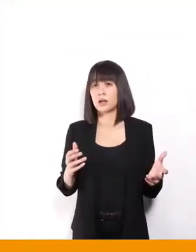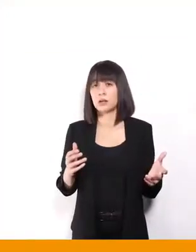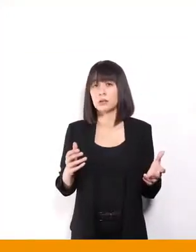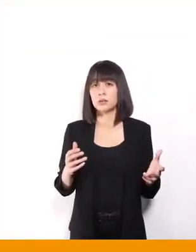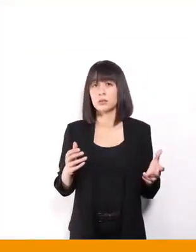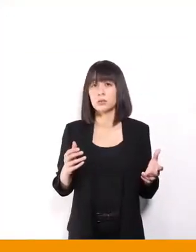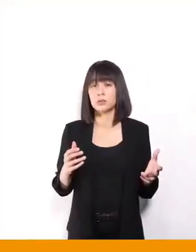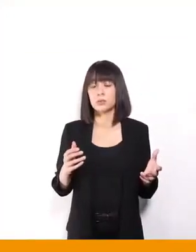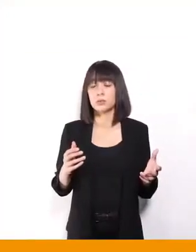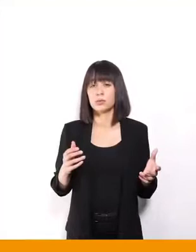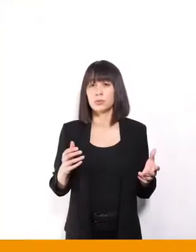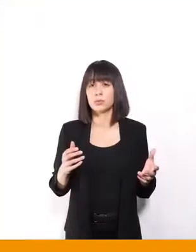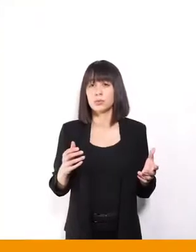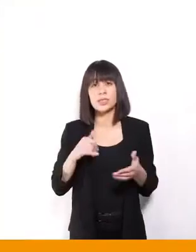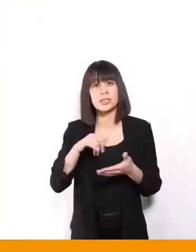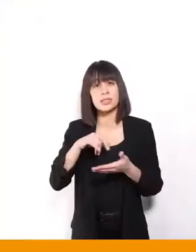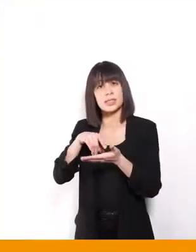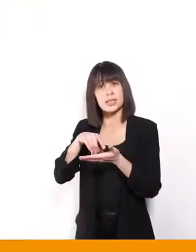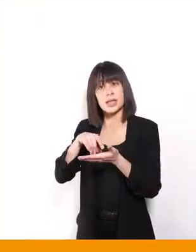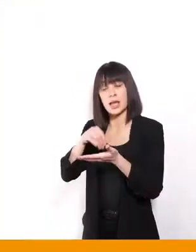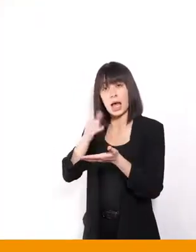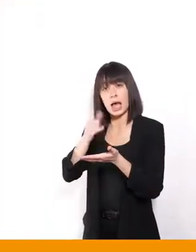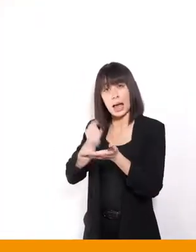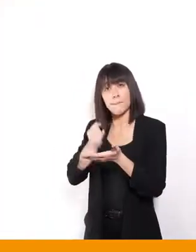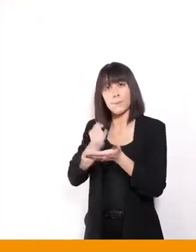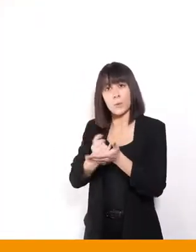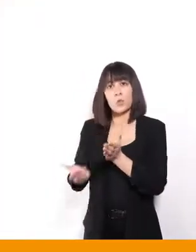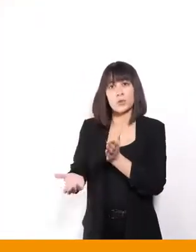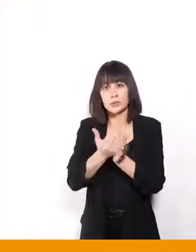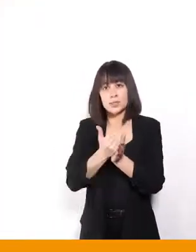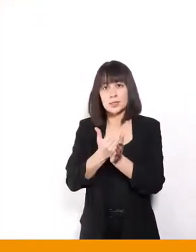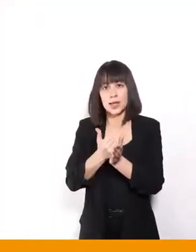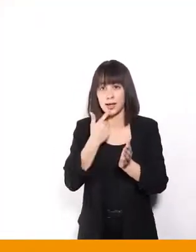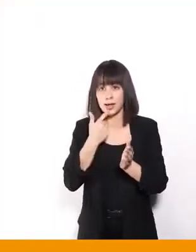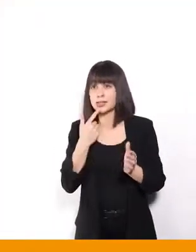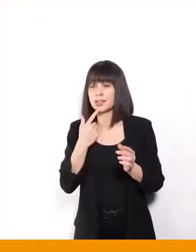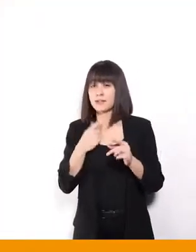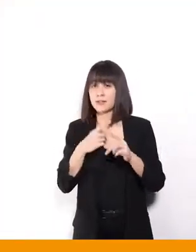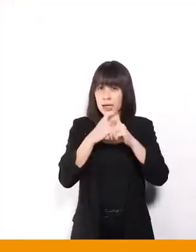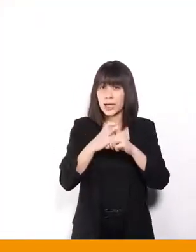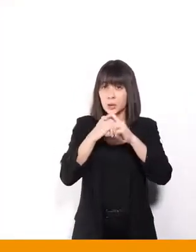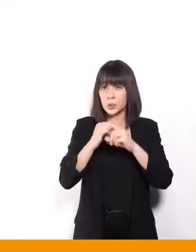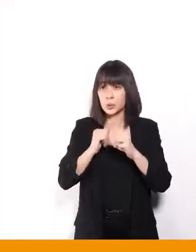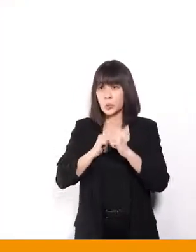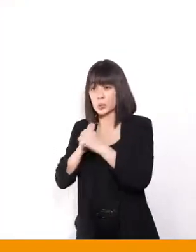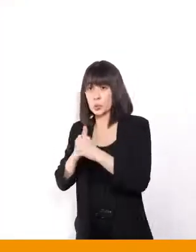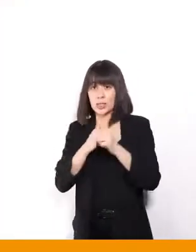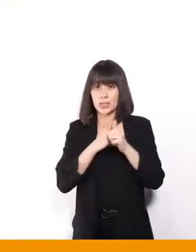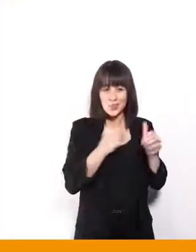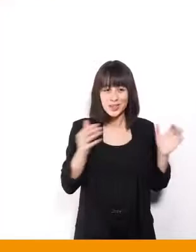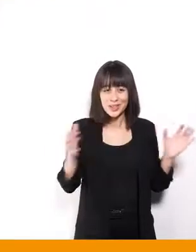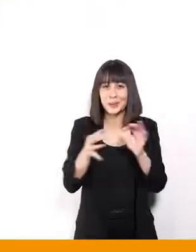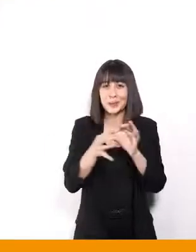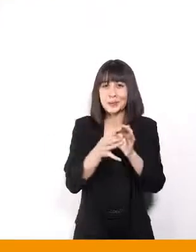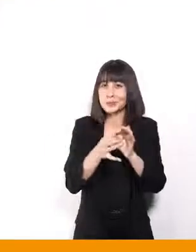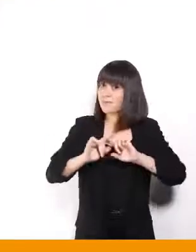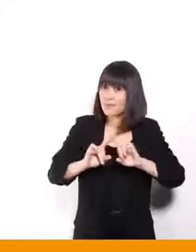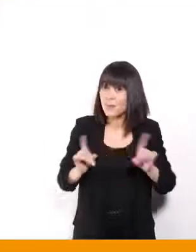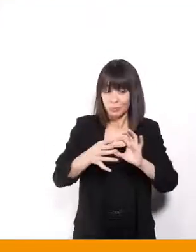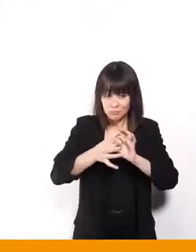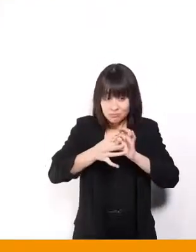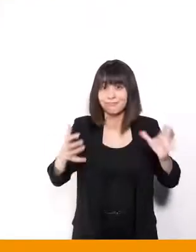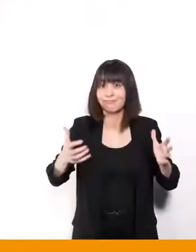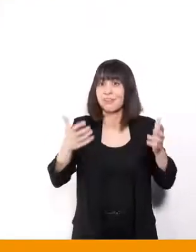déconjugalisation de l'impôt sur le revenu. Donc, pour vous dire à quel point ces sujets-là, on les porte de manière large.